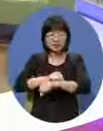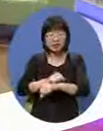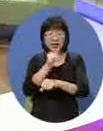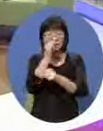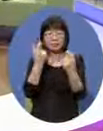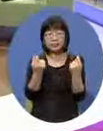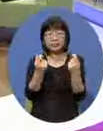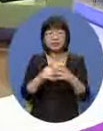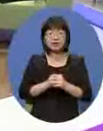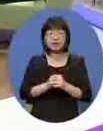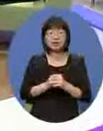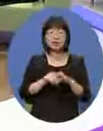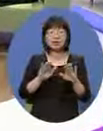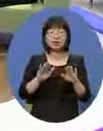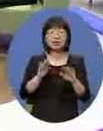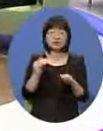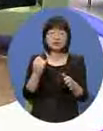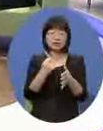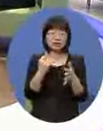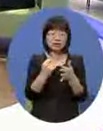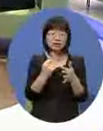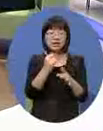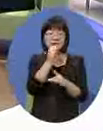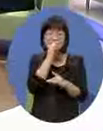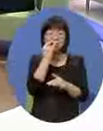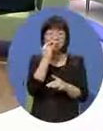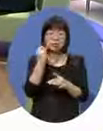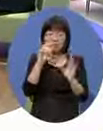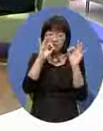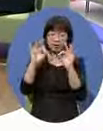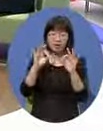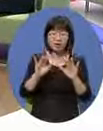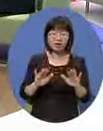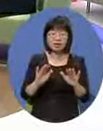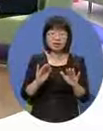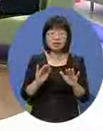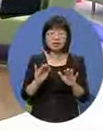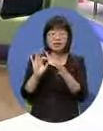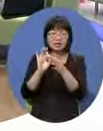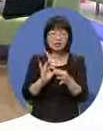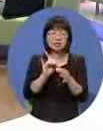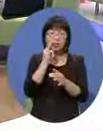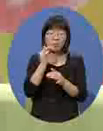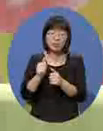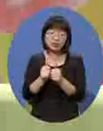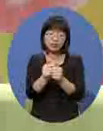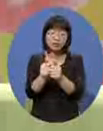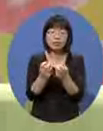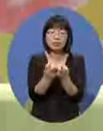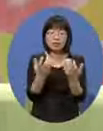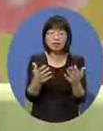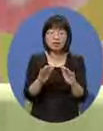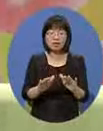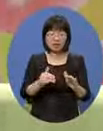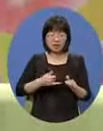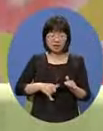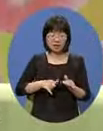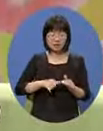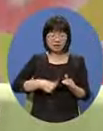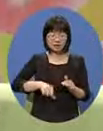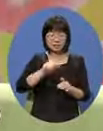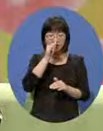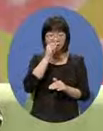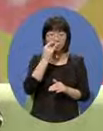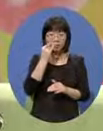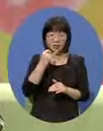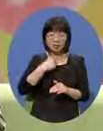것 같아요. 근데 사실 두 딸을 두신 어머님께서도 그러셨잖아요. 그냥 애들 엄마가 계속 쫓아다닐 수밖에 없다고. 아들 둔 엄마는 내